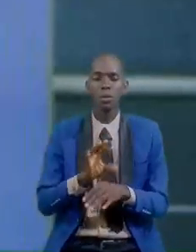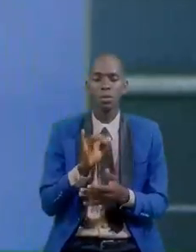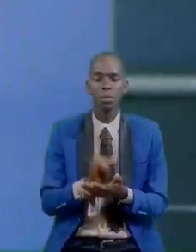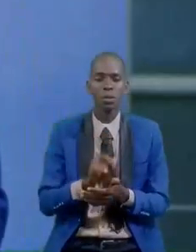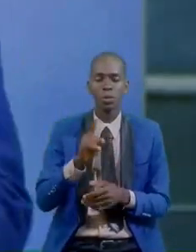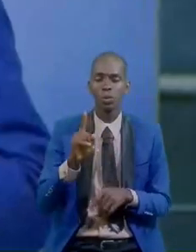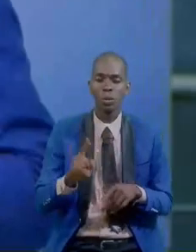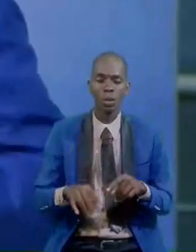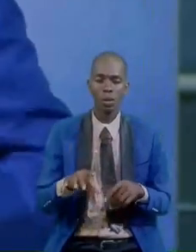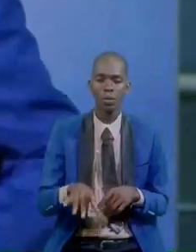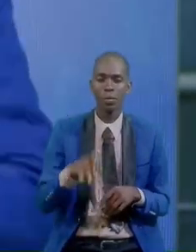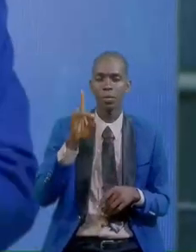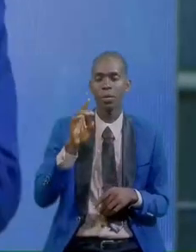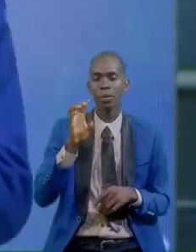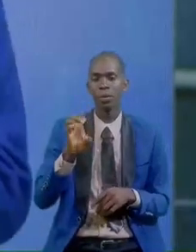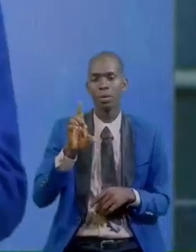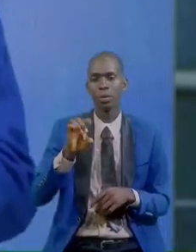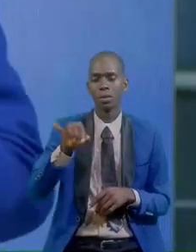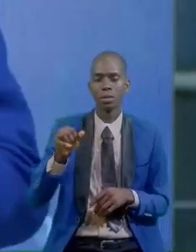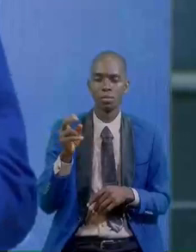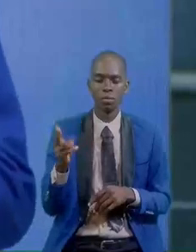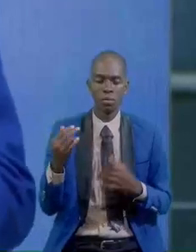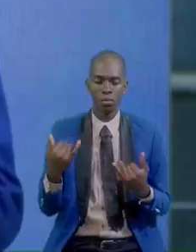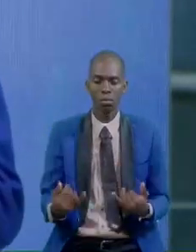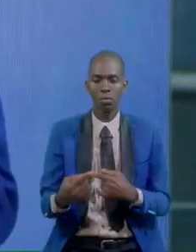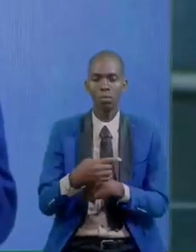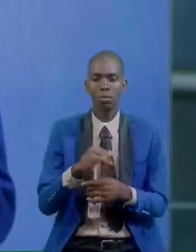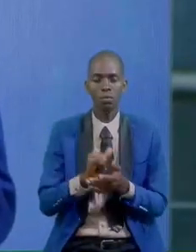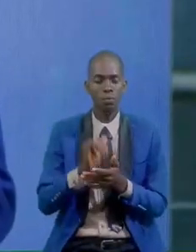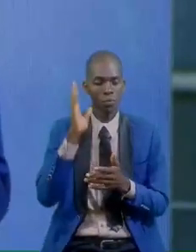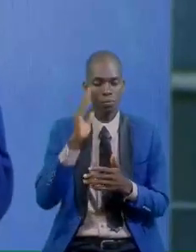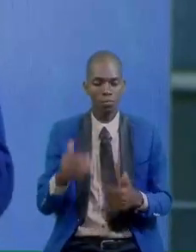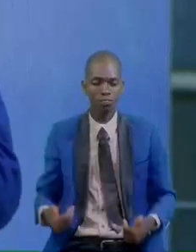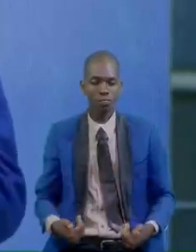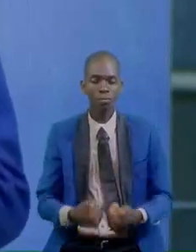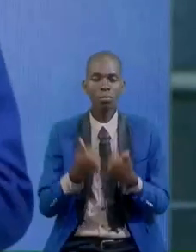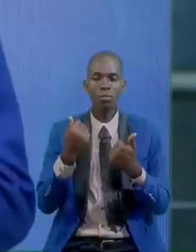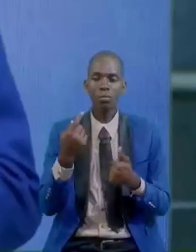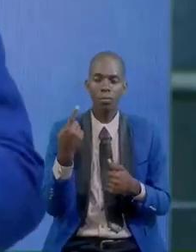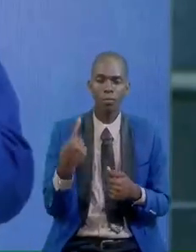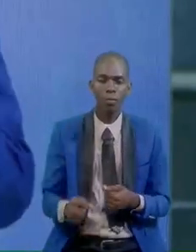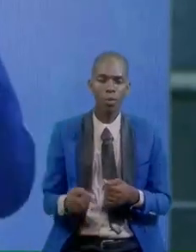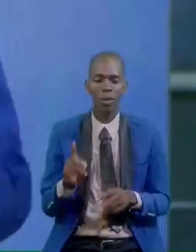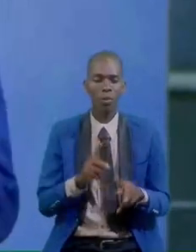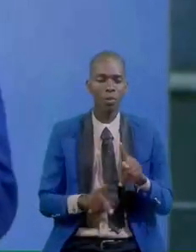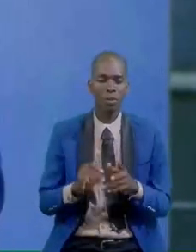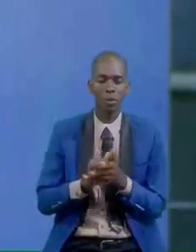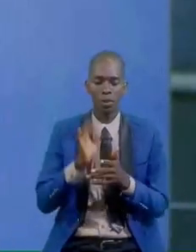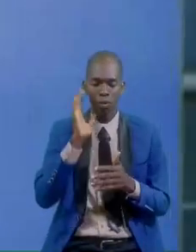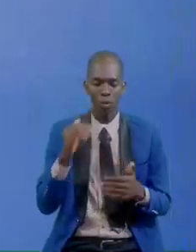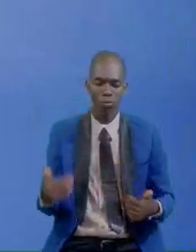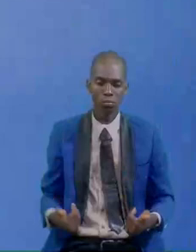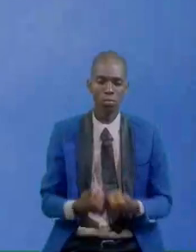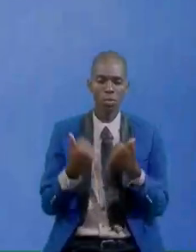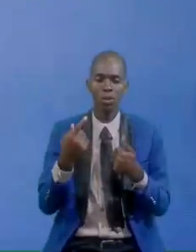ne trouvez même pas des élites aujourd'hui qui vont défier la population, qui vont défier l'église,